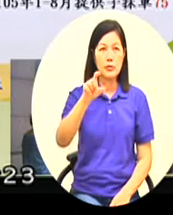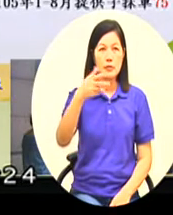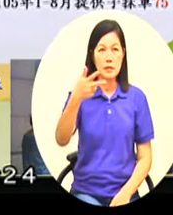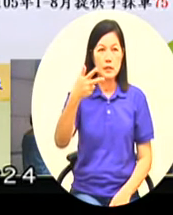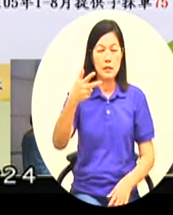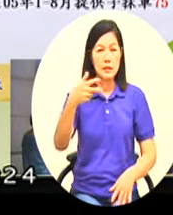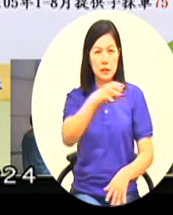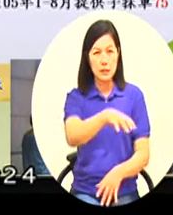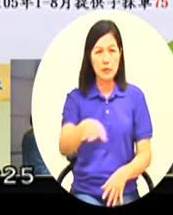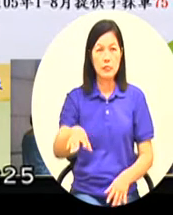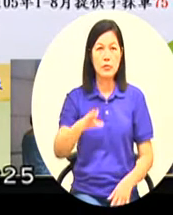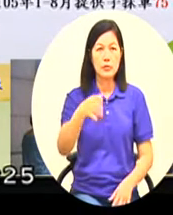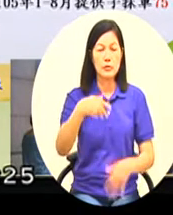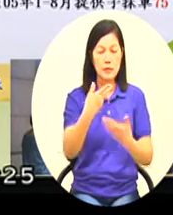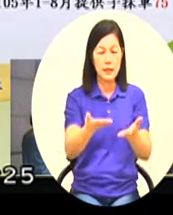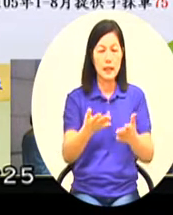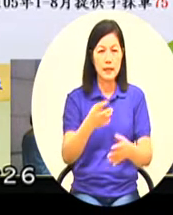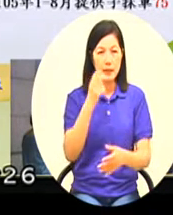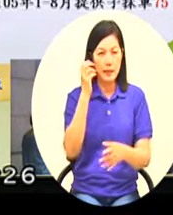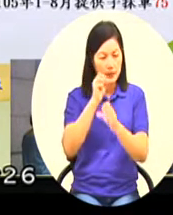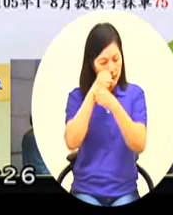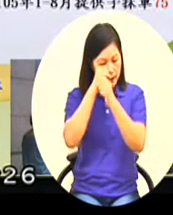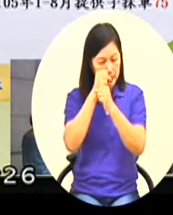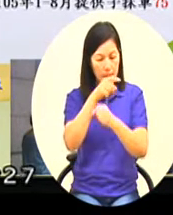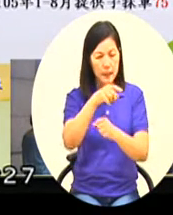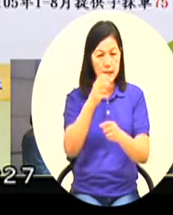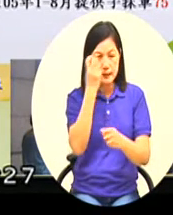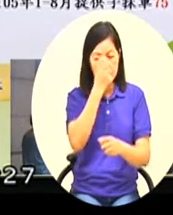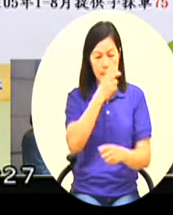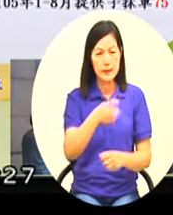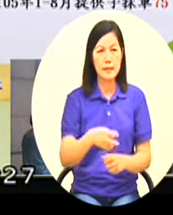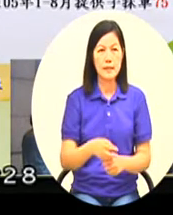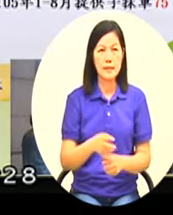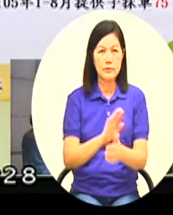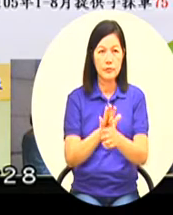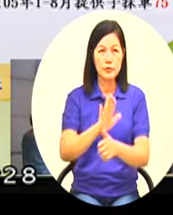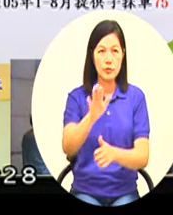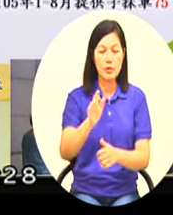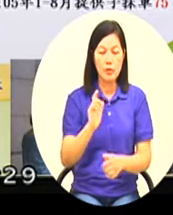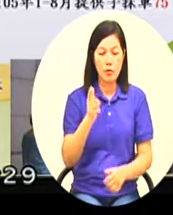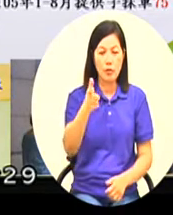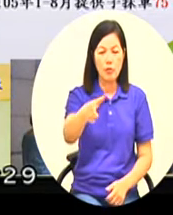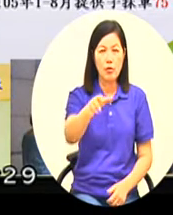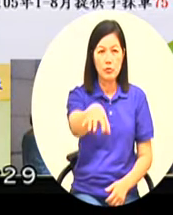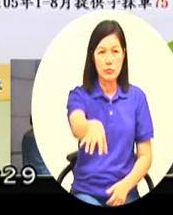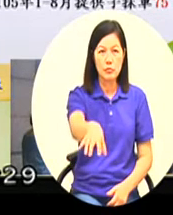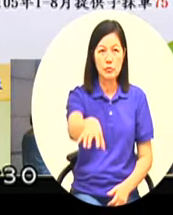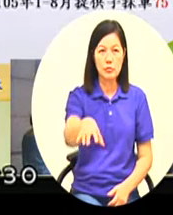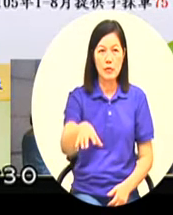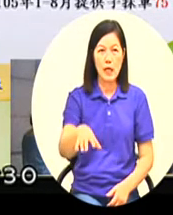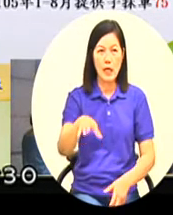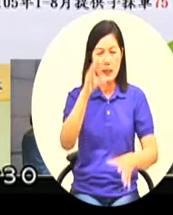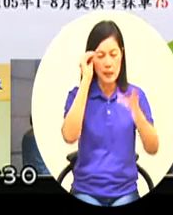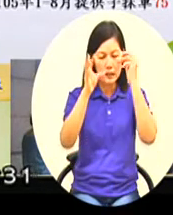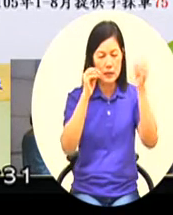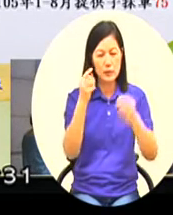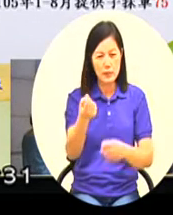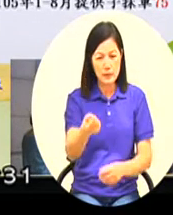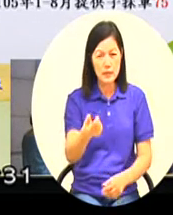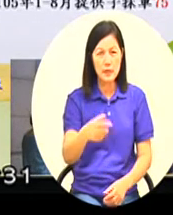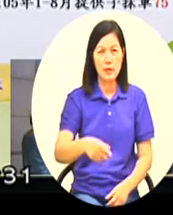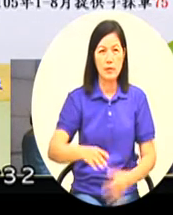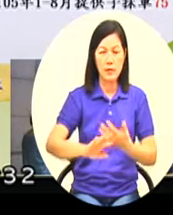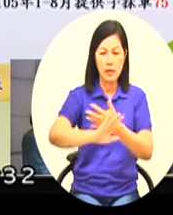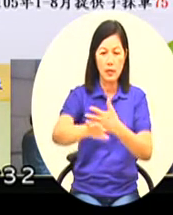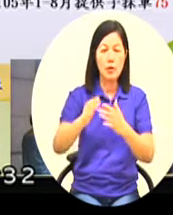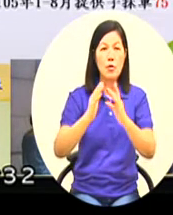提供相关的一个筛检服务及转介。那对于比较偏远或是资源不足的地方，那我们提供有关于妇癌筛检